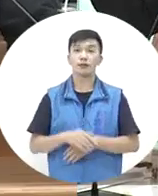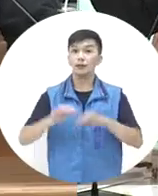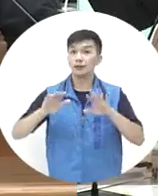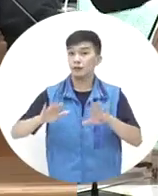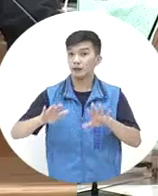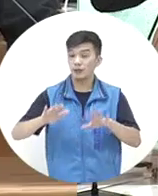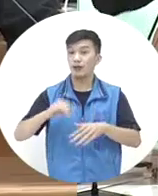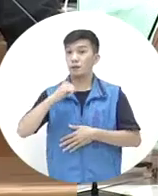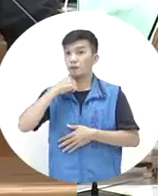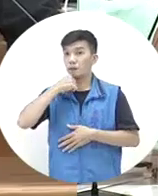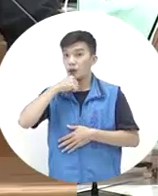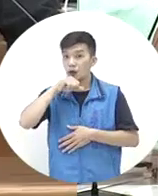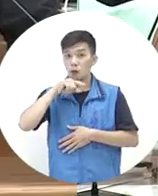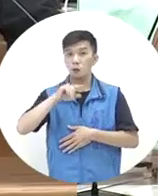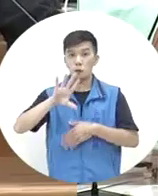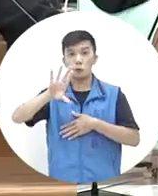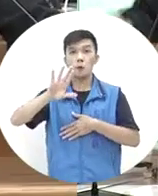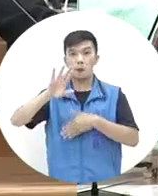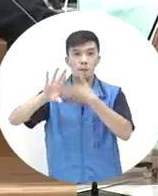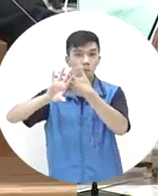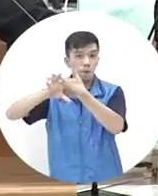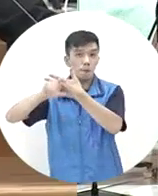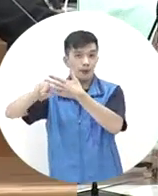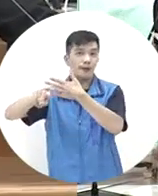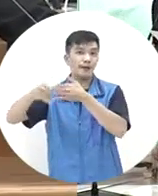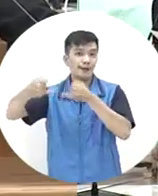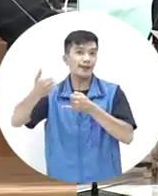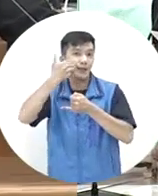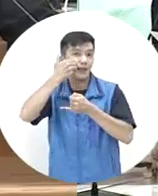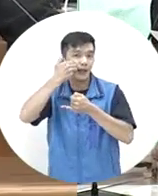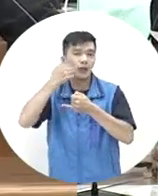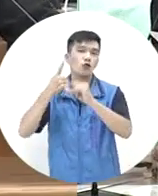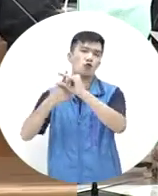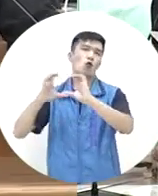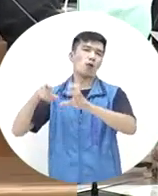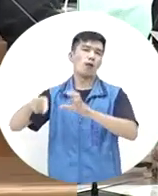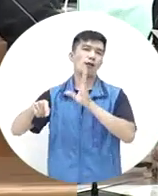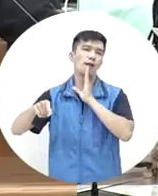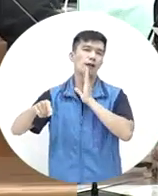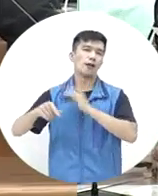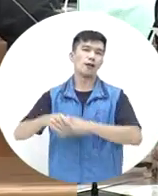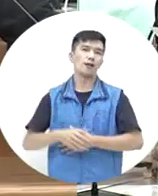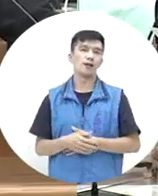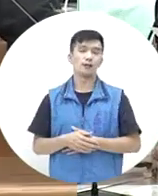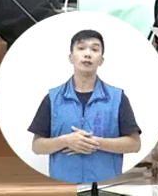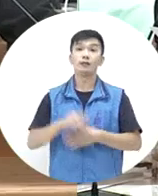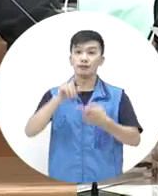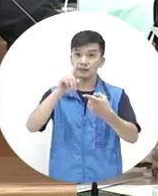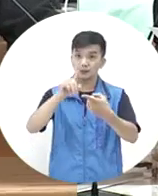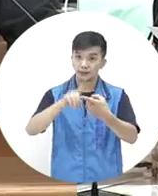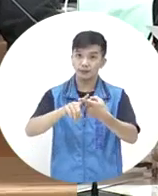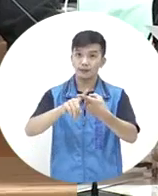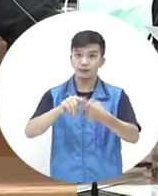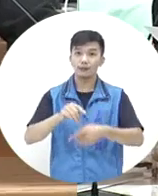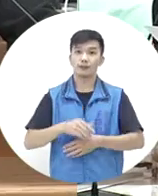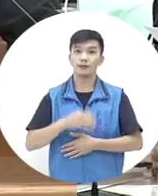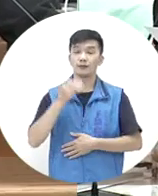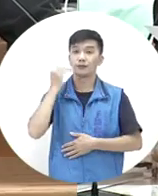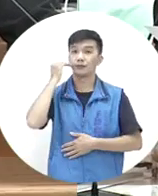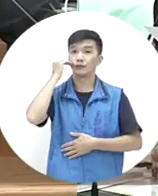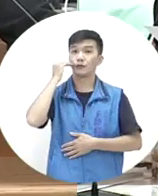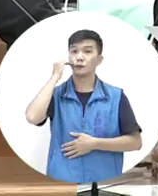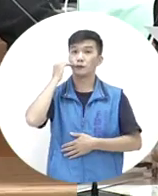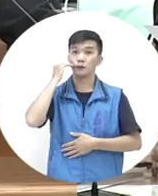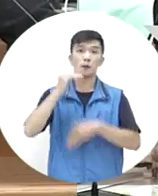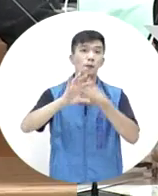台湾只有敌的这个国家，就是中国啊。 对任何国家，如果伤害